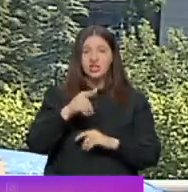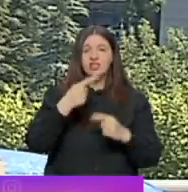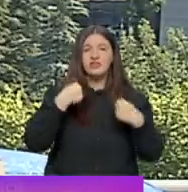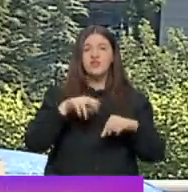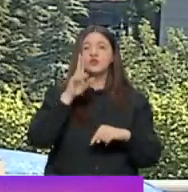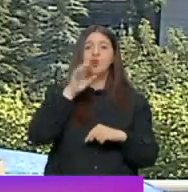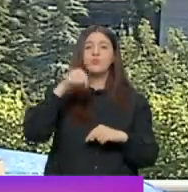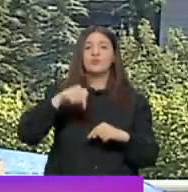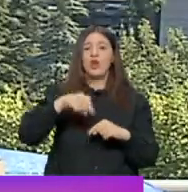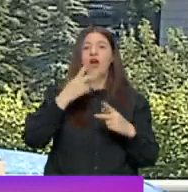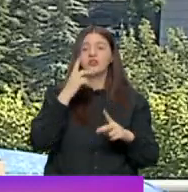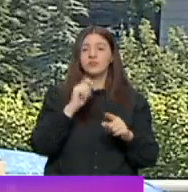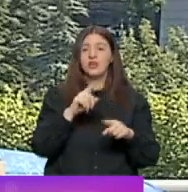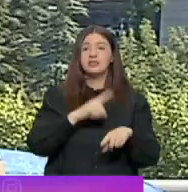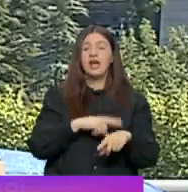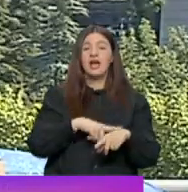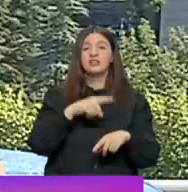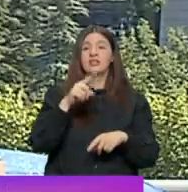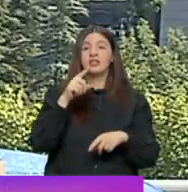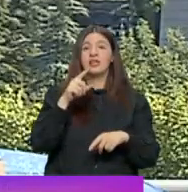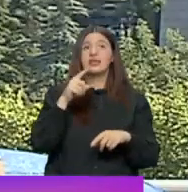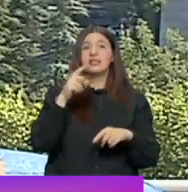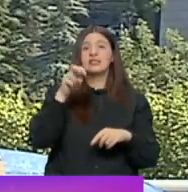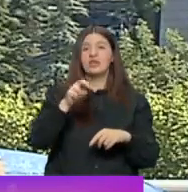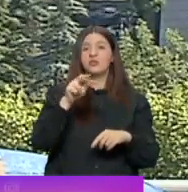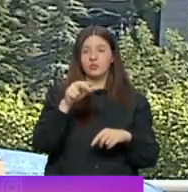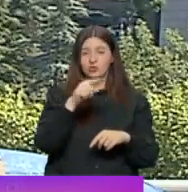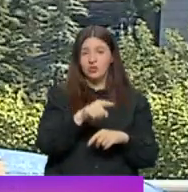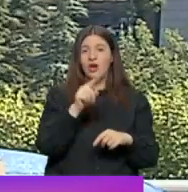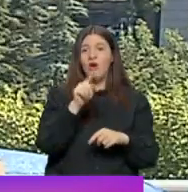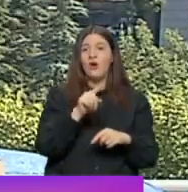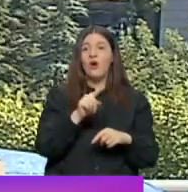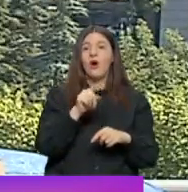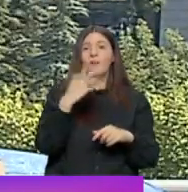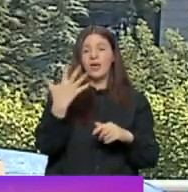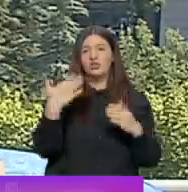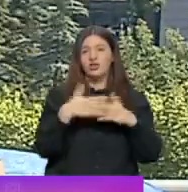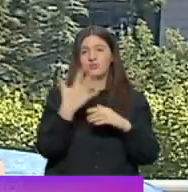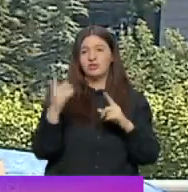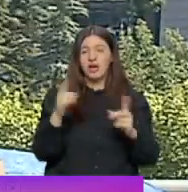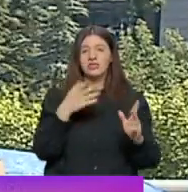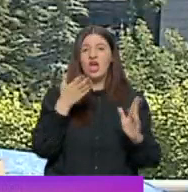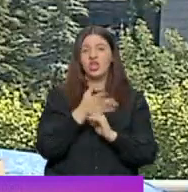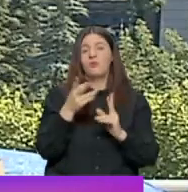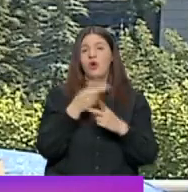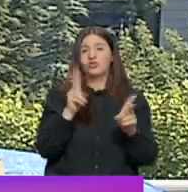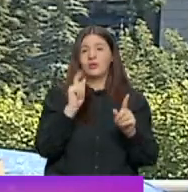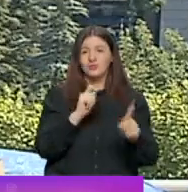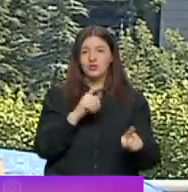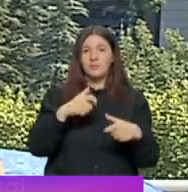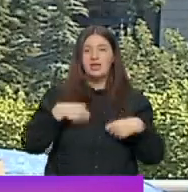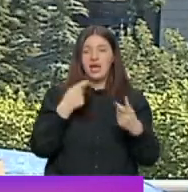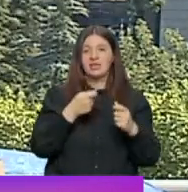sonuçları bugün açıklanacak. Saat 8.30 ile 17 arasında erişime açılacak Milli